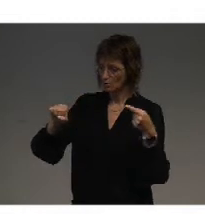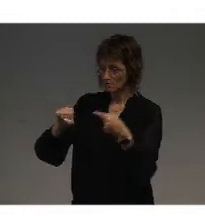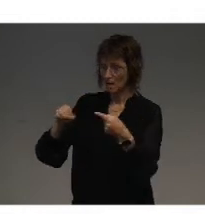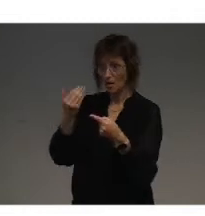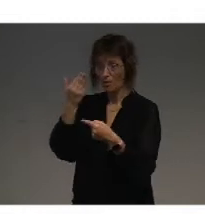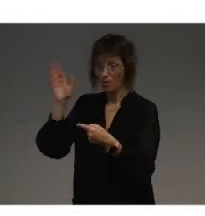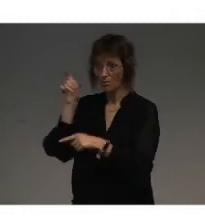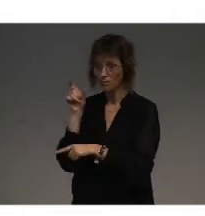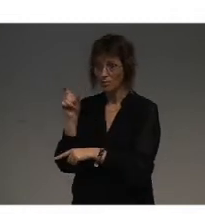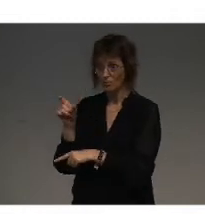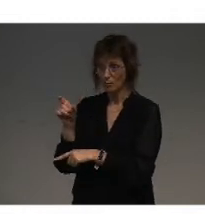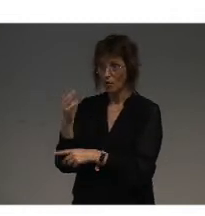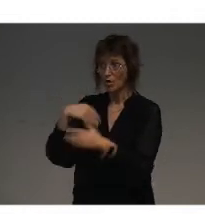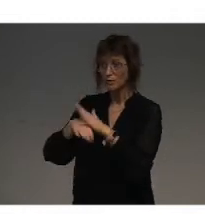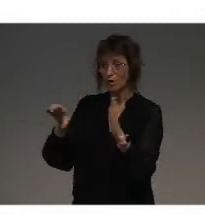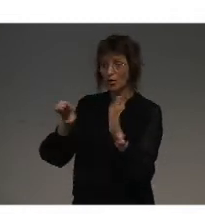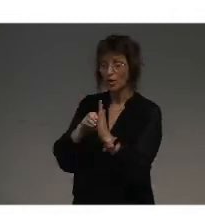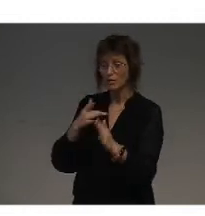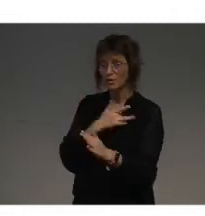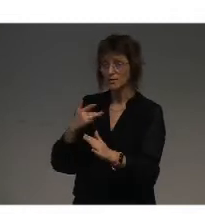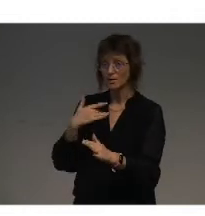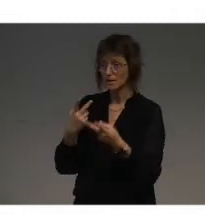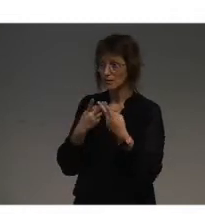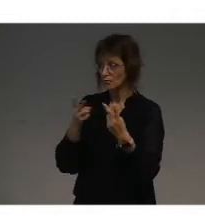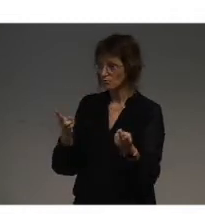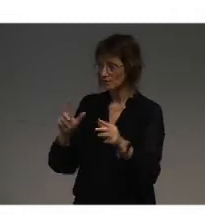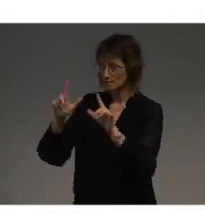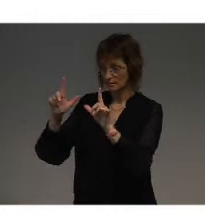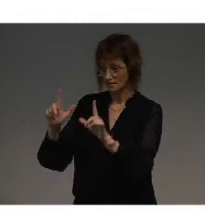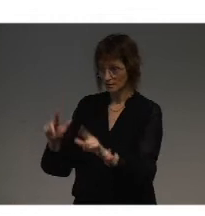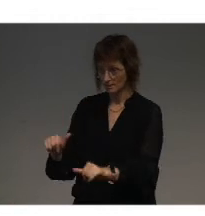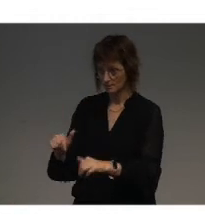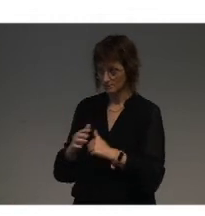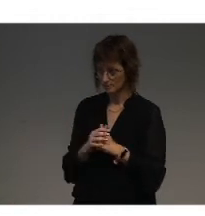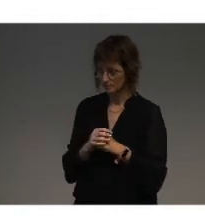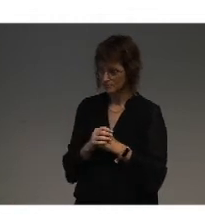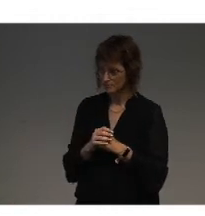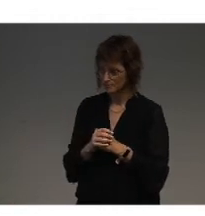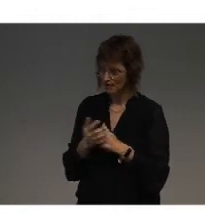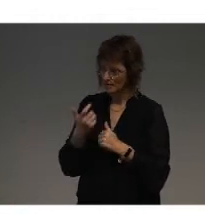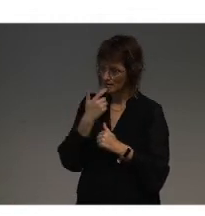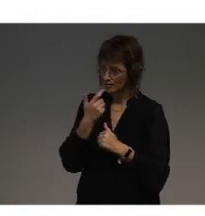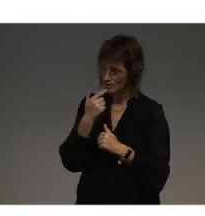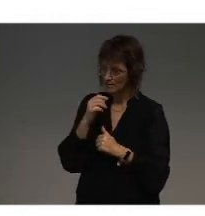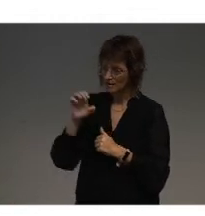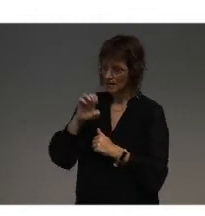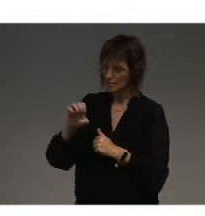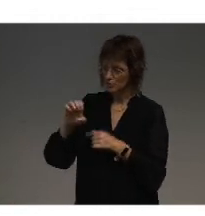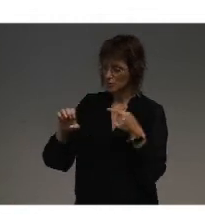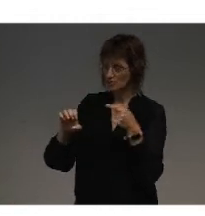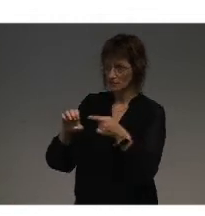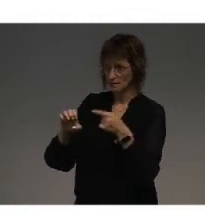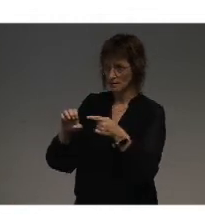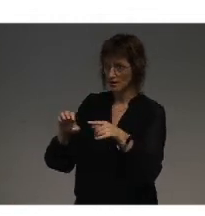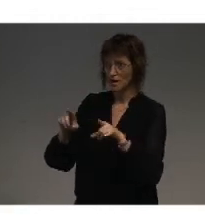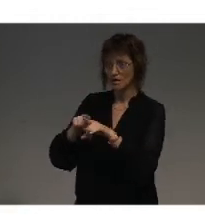entrée dans le Code de la santé publique et qui est défini comme tel, c'est-à-dire que l'exposome entendu comme l'intégration